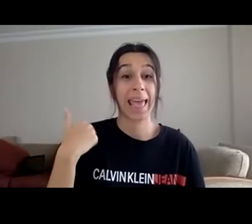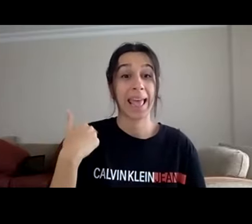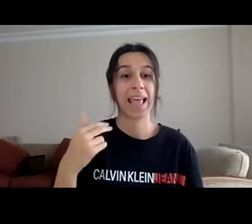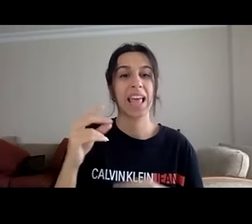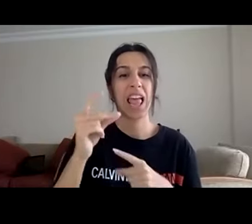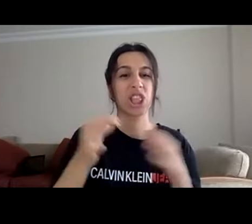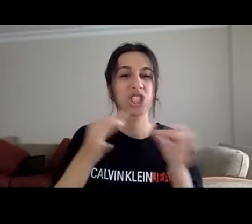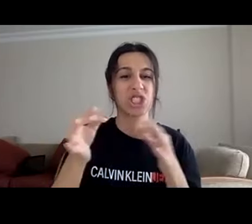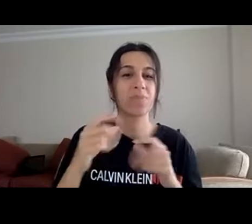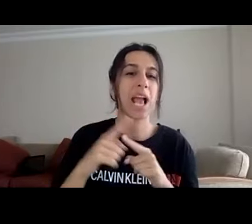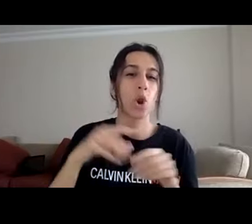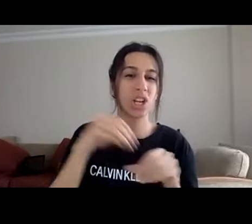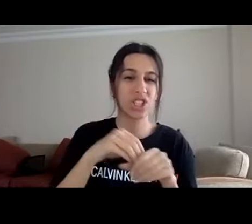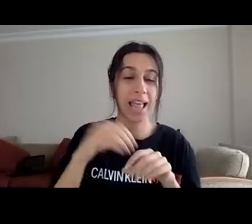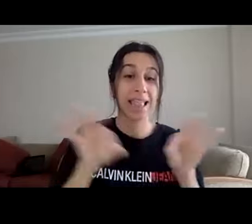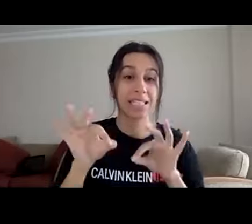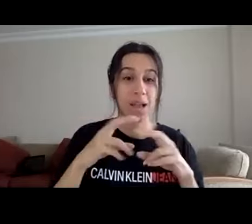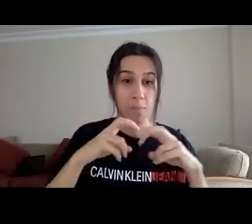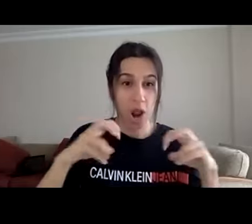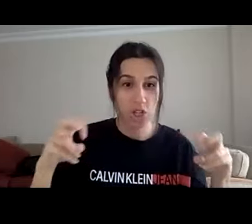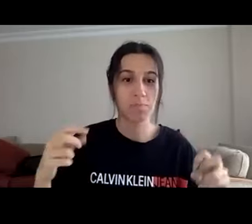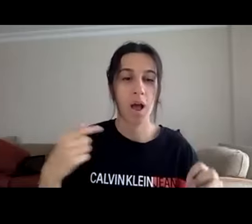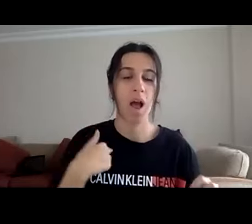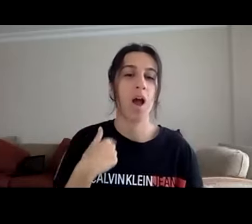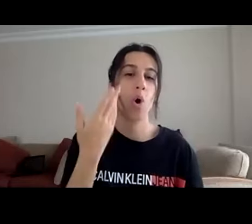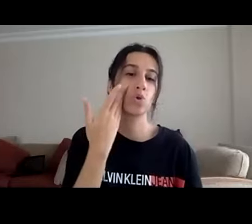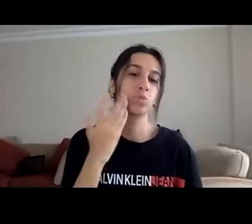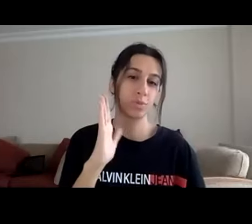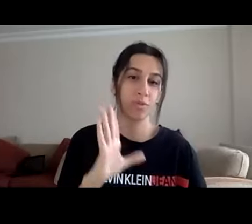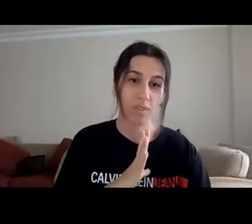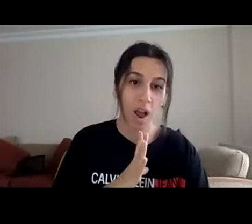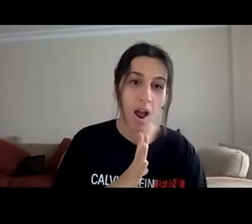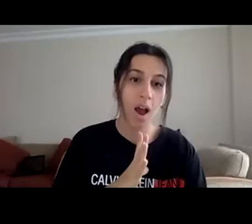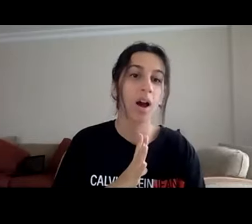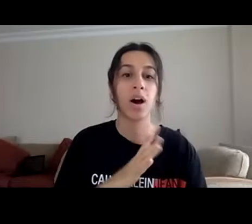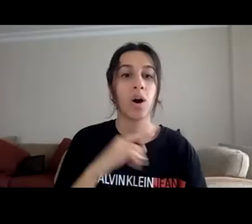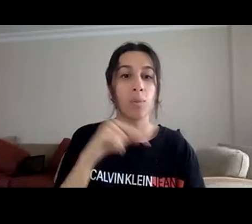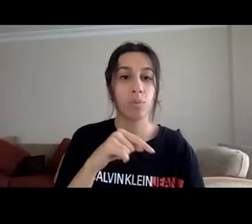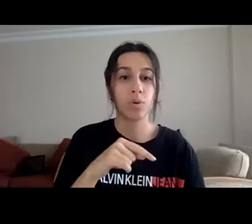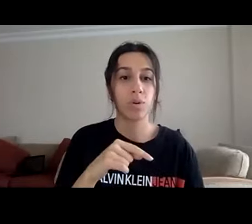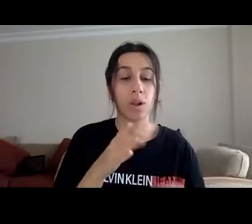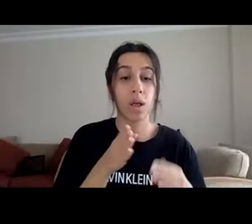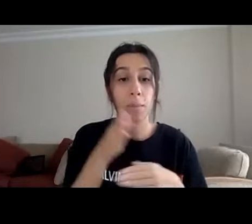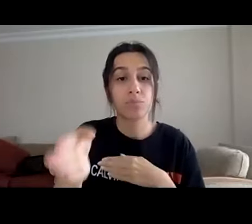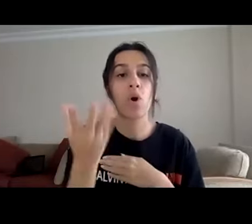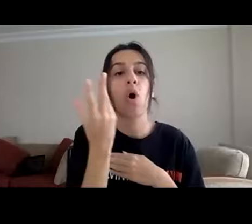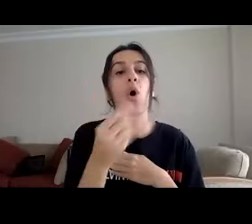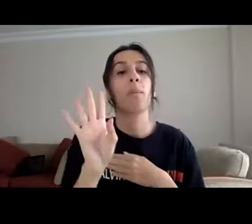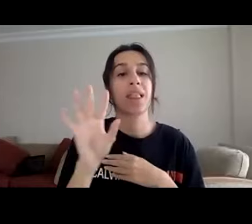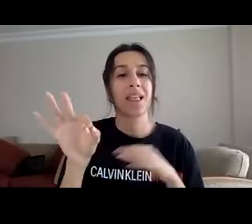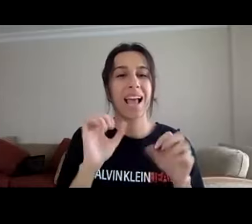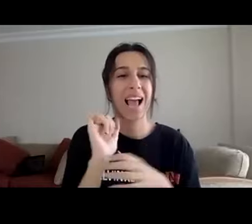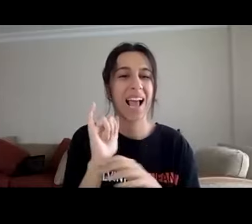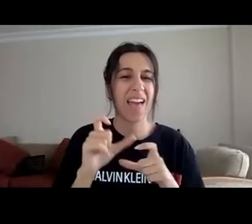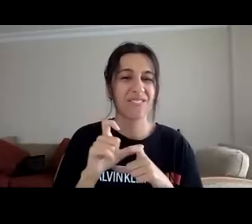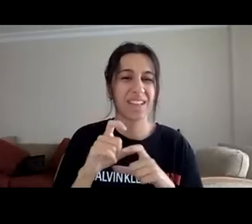tarafında tasarım araştırmaları ilgimi çekiyordu. Burada da doğrudan bir geçiş mümkün olmadı. Öncelikle grafik tasarım tarafına